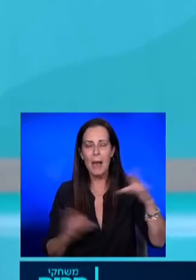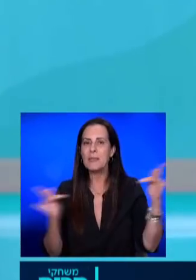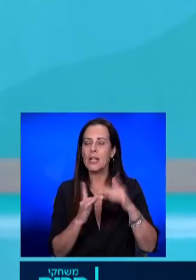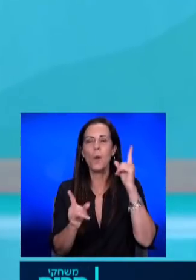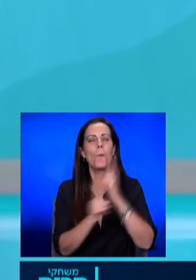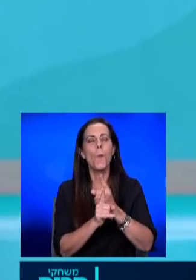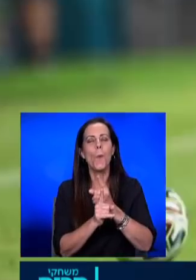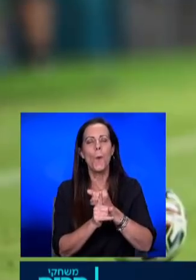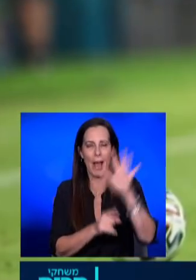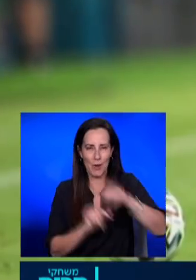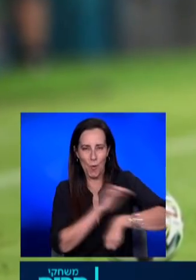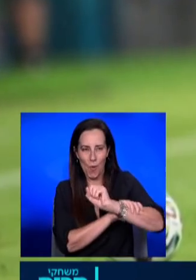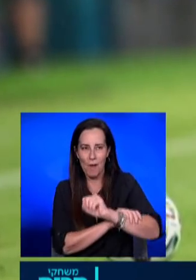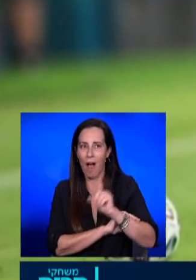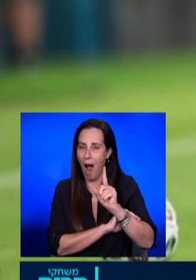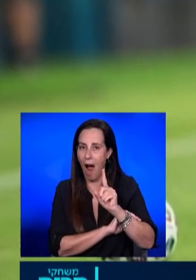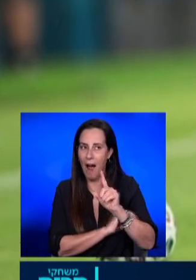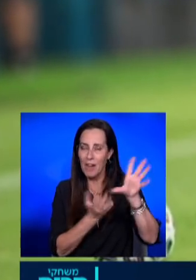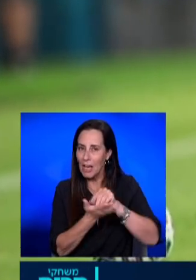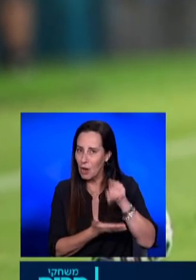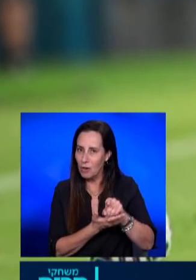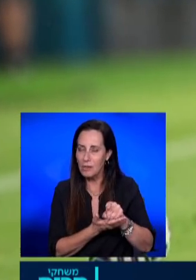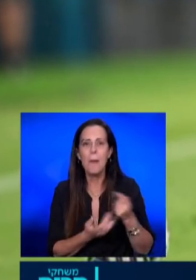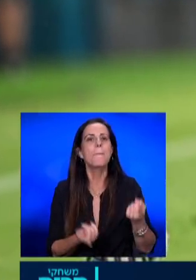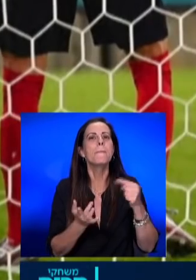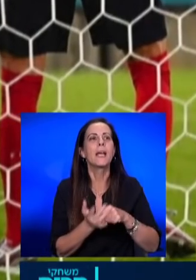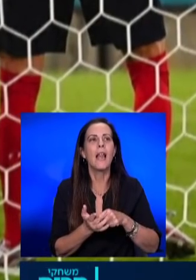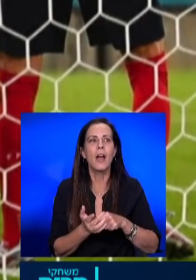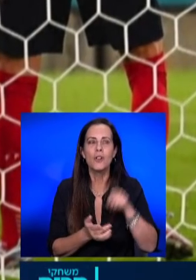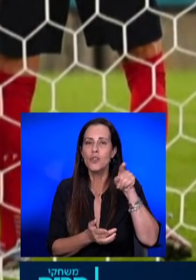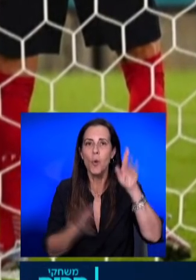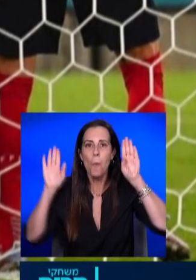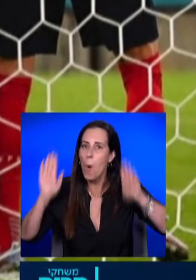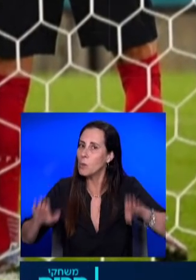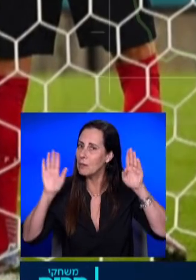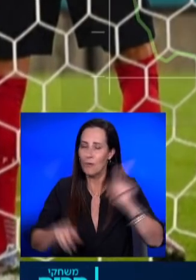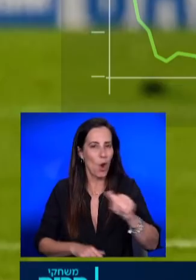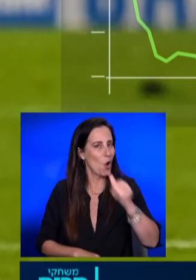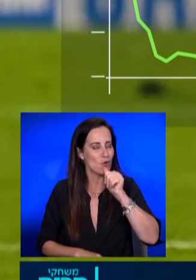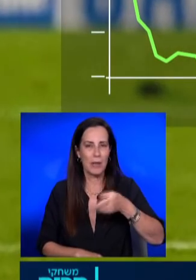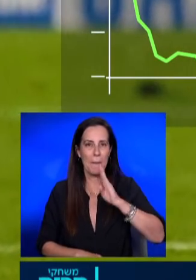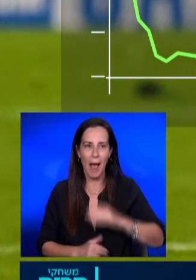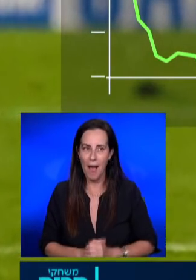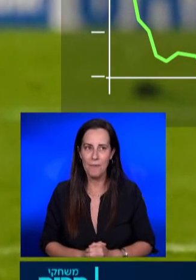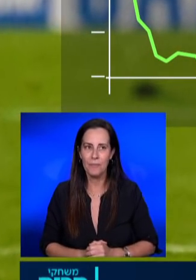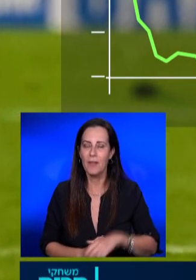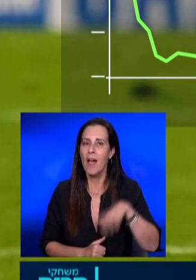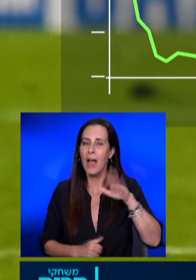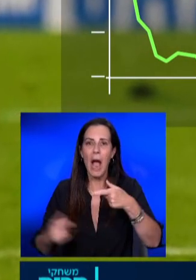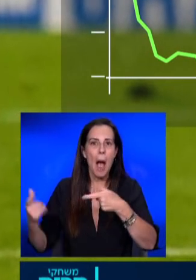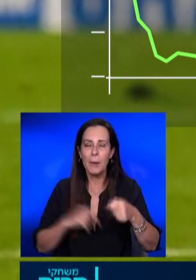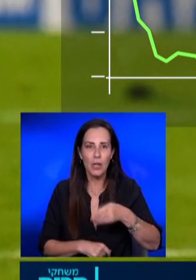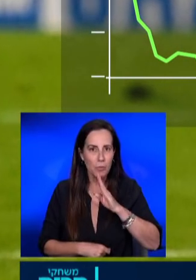נבחרתו ביורו. אבל החיקוי הזה נבע מהעובדה שפוגבה מוסלמי ונמנע משתיית אלכוהול. גם מניית הייניקן